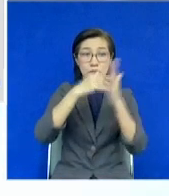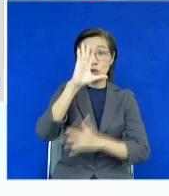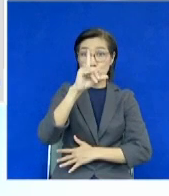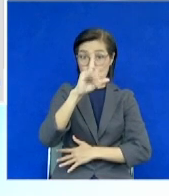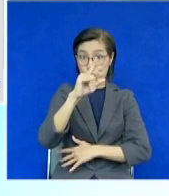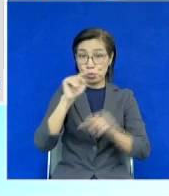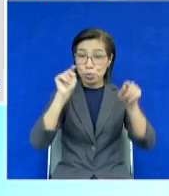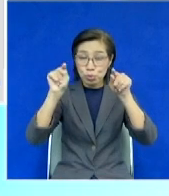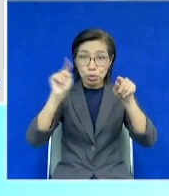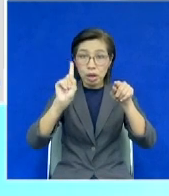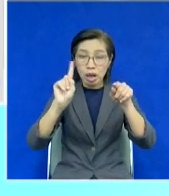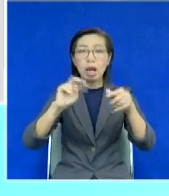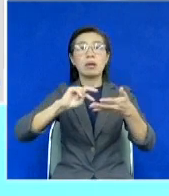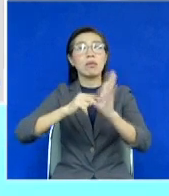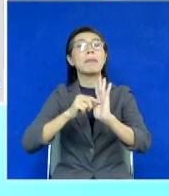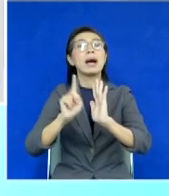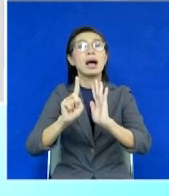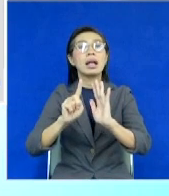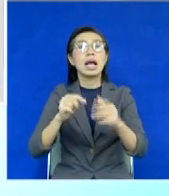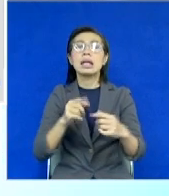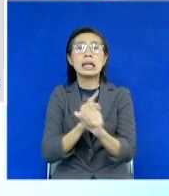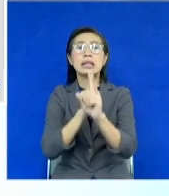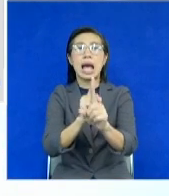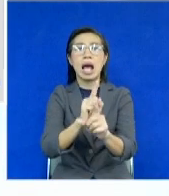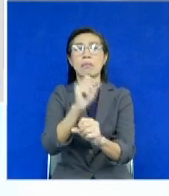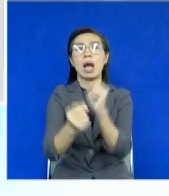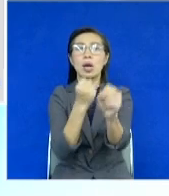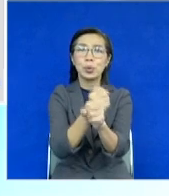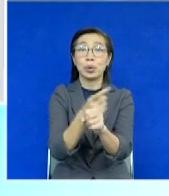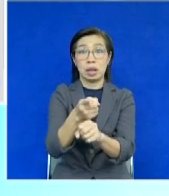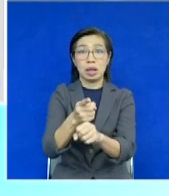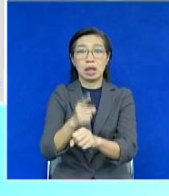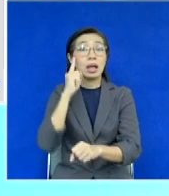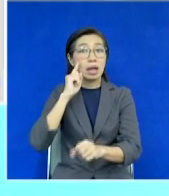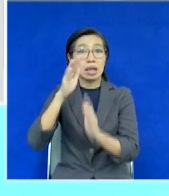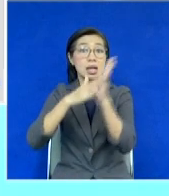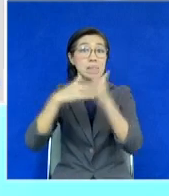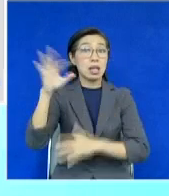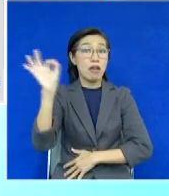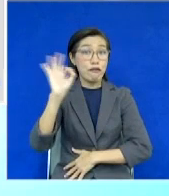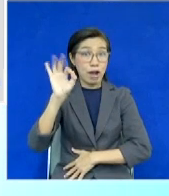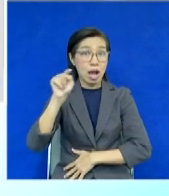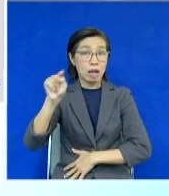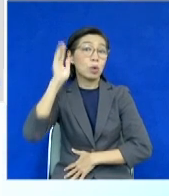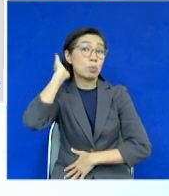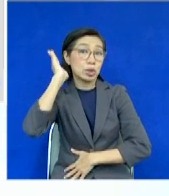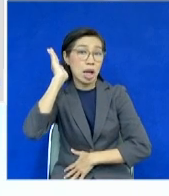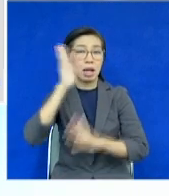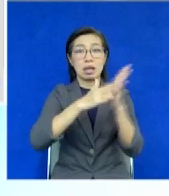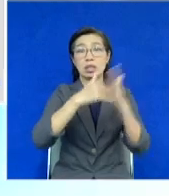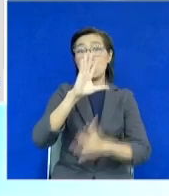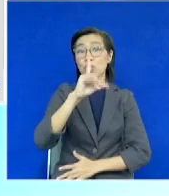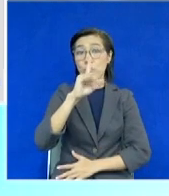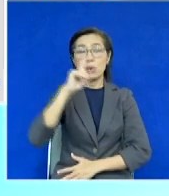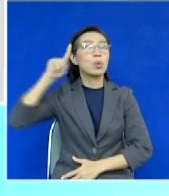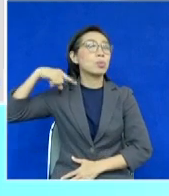จะแสดงจำนวนผู้ป่วยยืนยันตามกลุ่มอายุค่ะฝั่งซ้ายนะคะก็คือสีฟ้าจะเป็นเพศชายส่วนสีชมพูเป็นเ